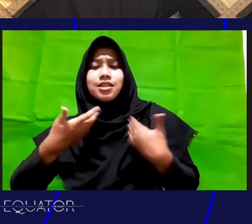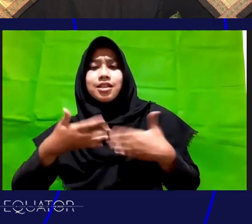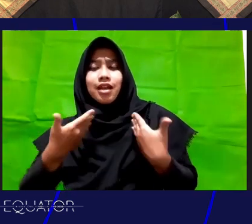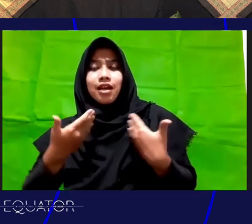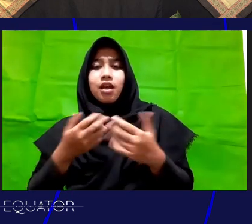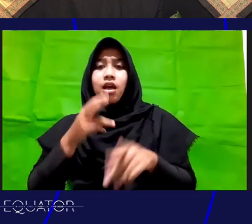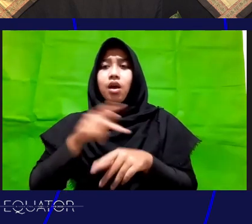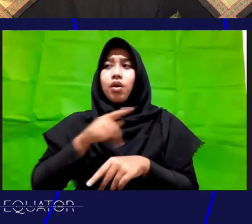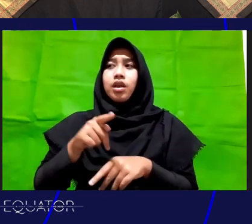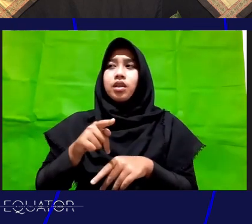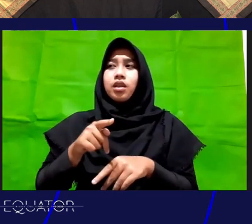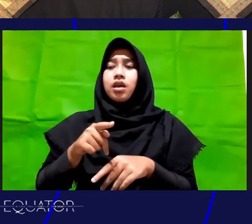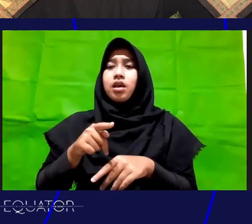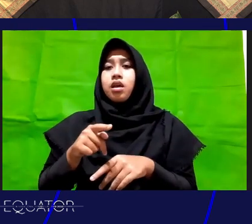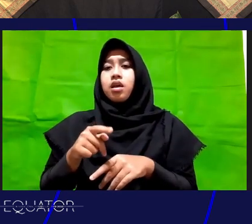DIY.